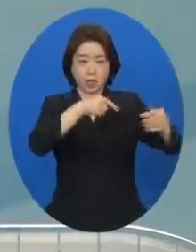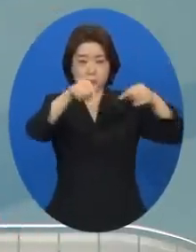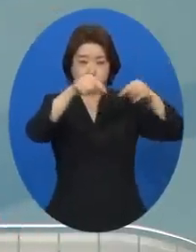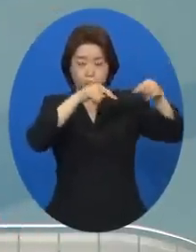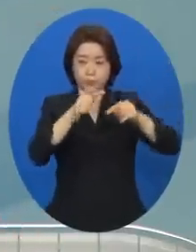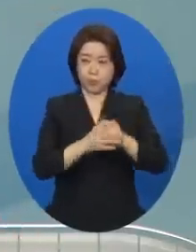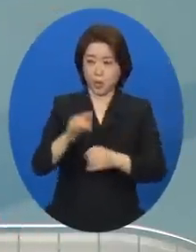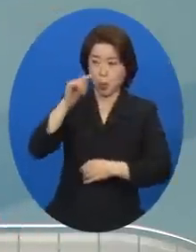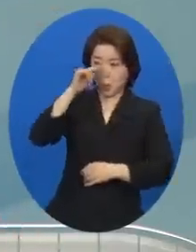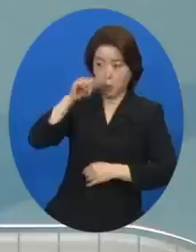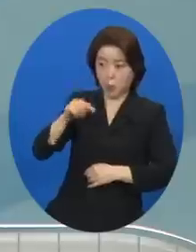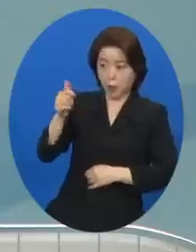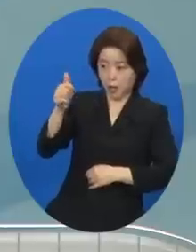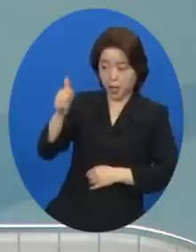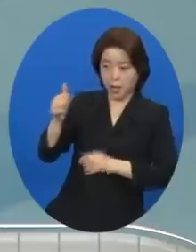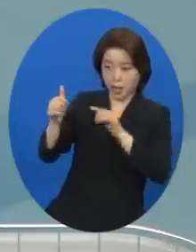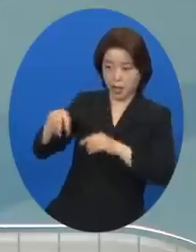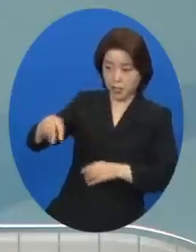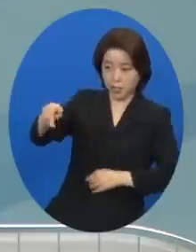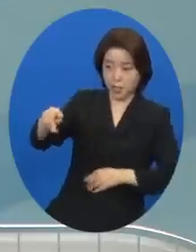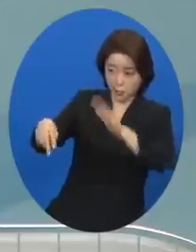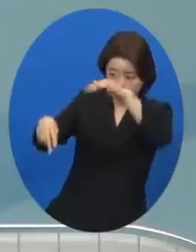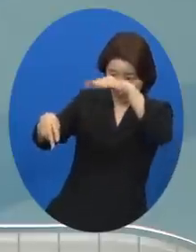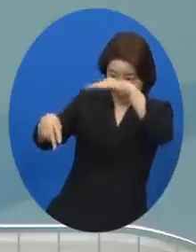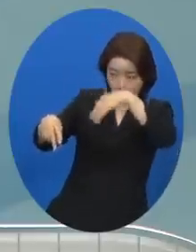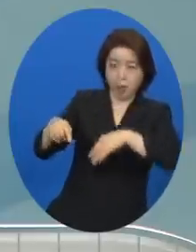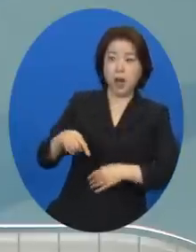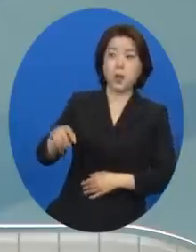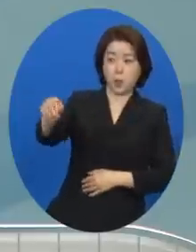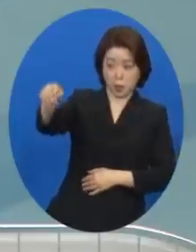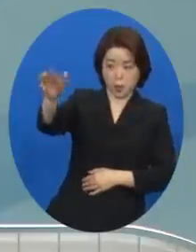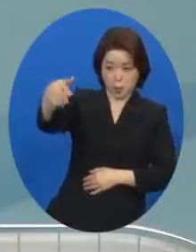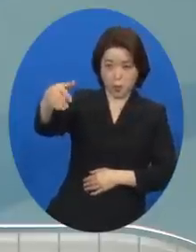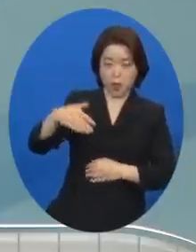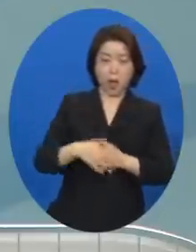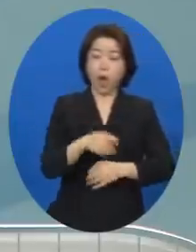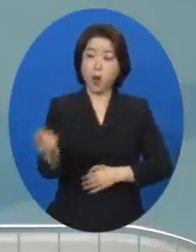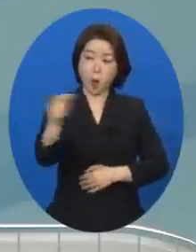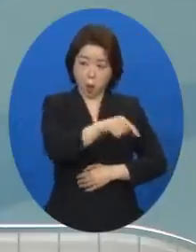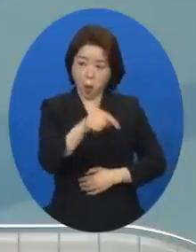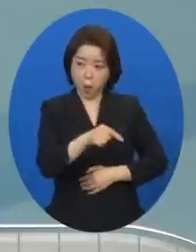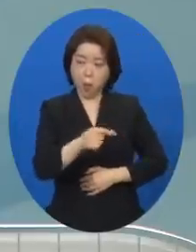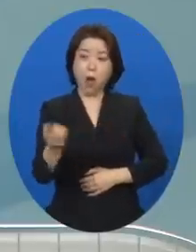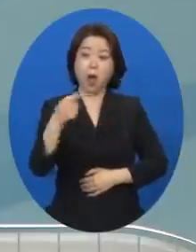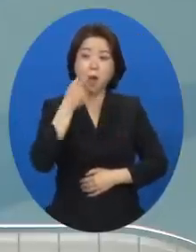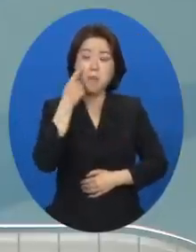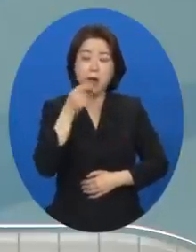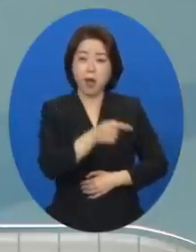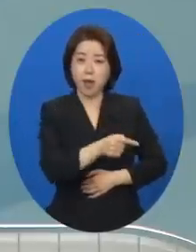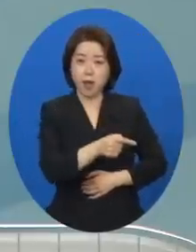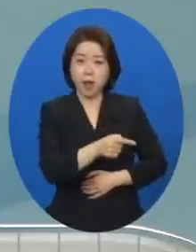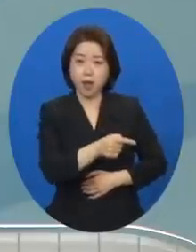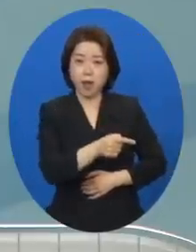지나가니까 부르 드려요 그리고 너 이 악단의 들어 오지 않겠니